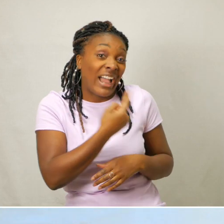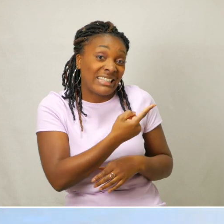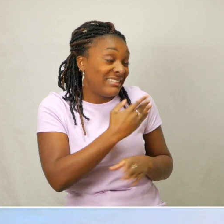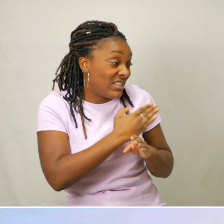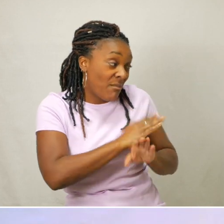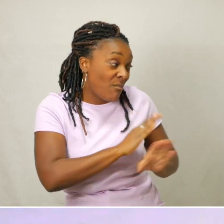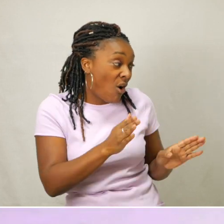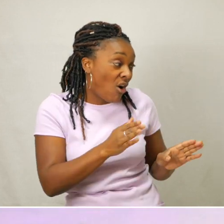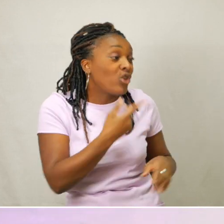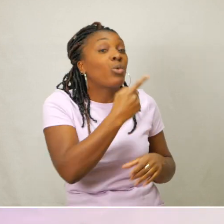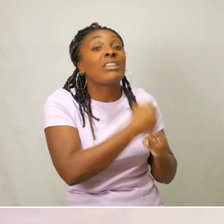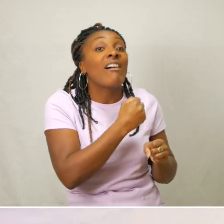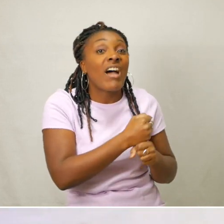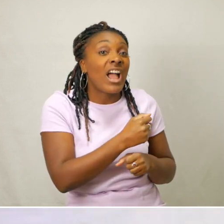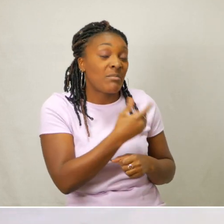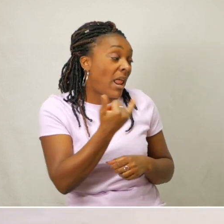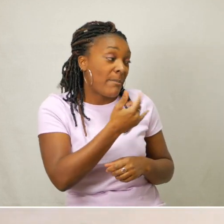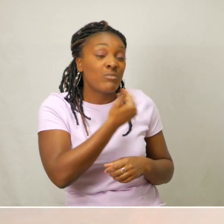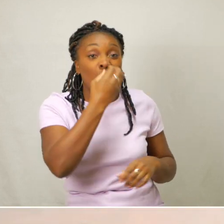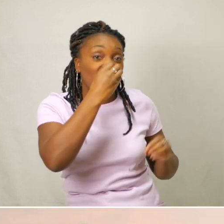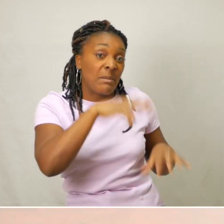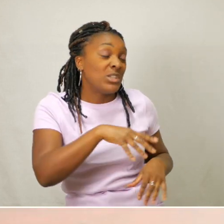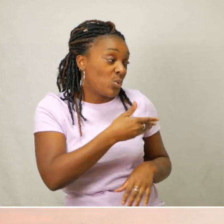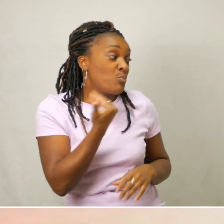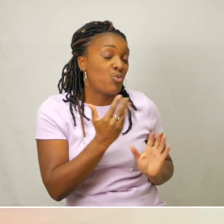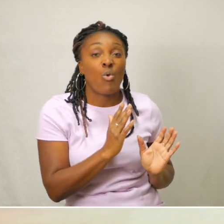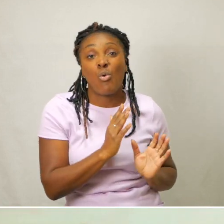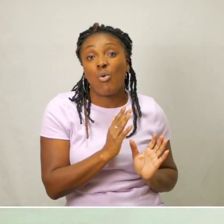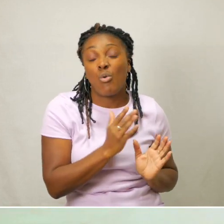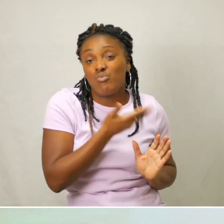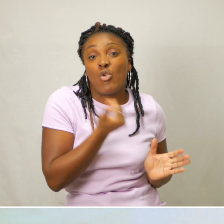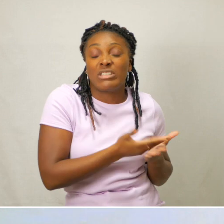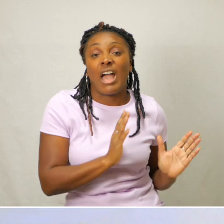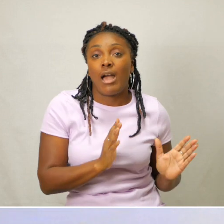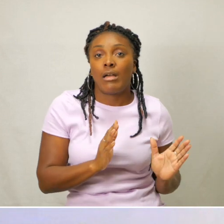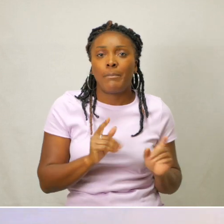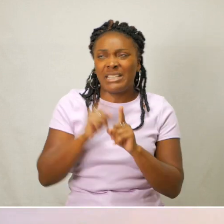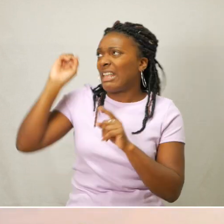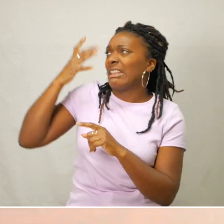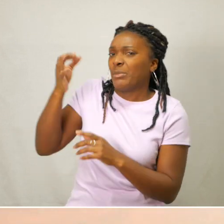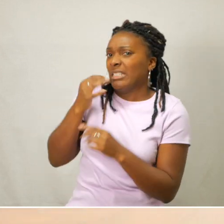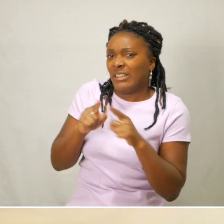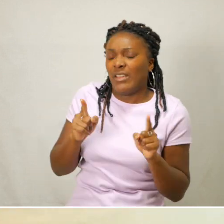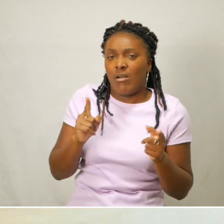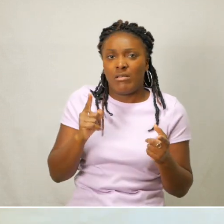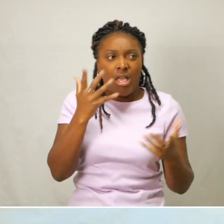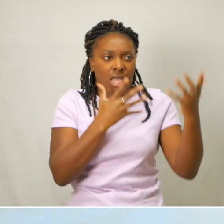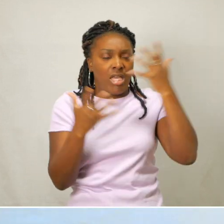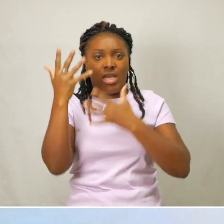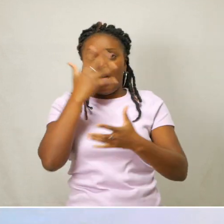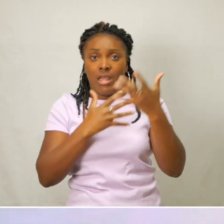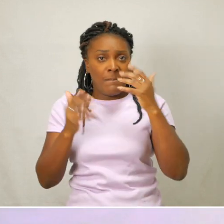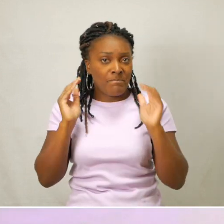démissionnes, tu te bats pour rester, mais autant que tu démissionnes. Et ça ne va pas du tout dans le sens de ce que l'Esprit t'a dit de faire. Ce qui